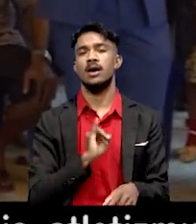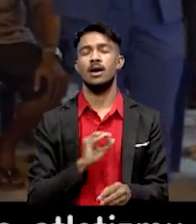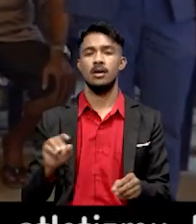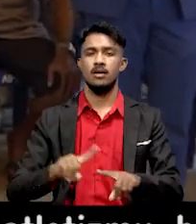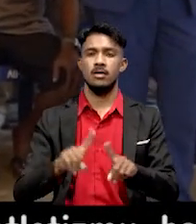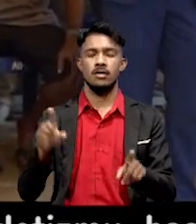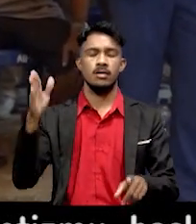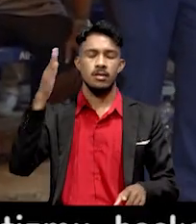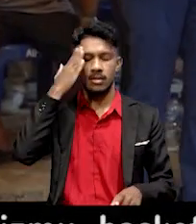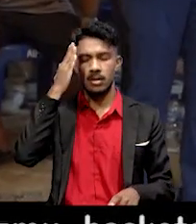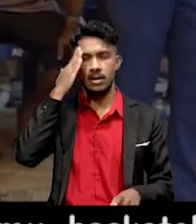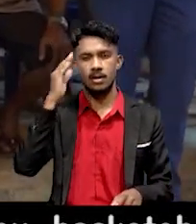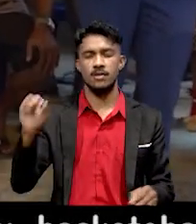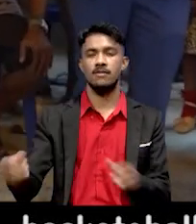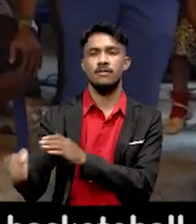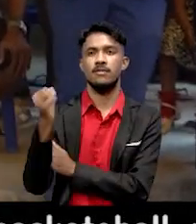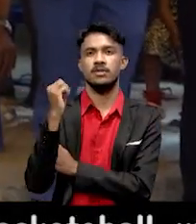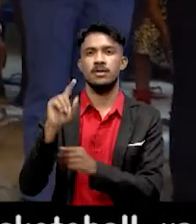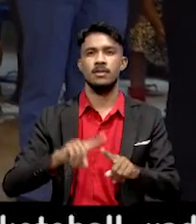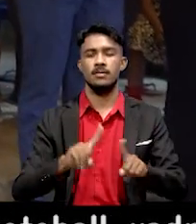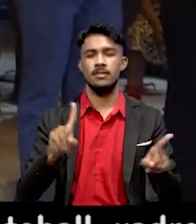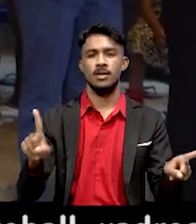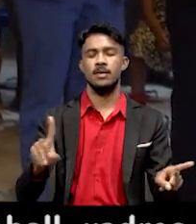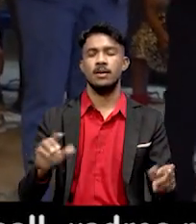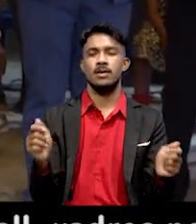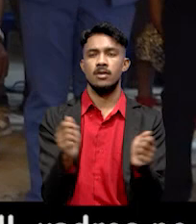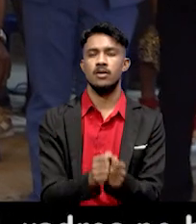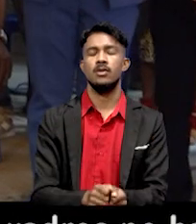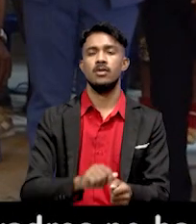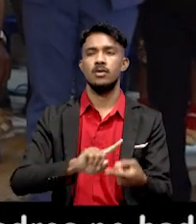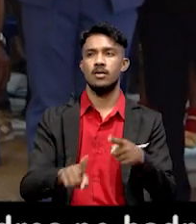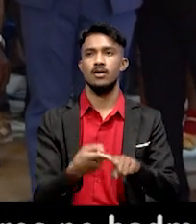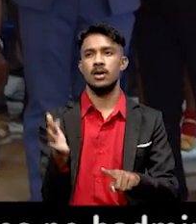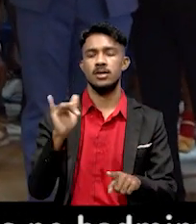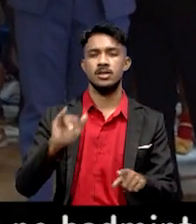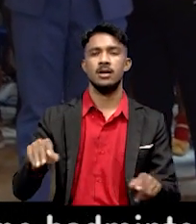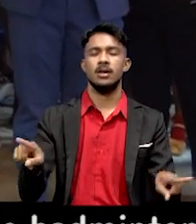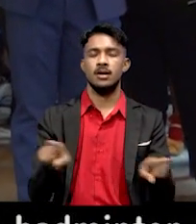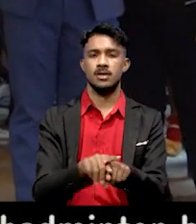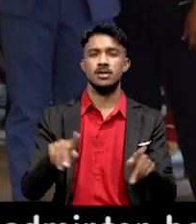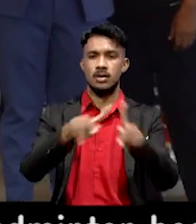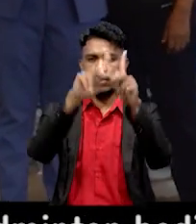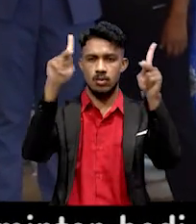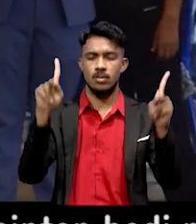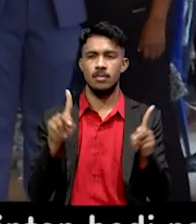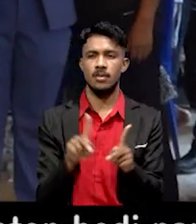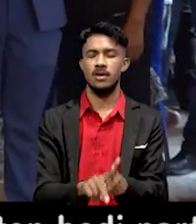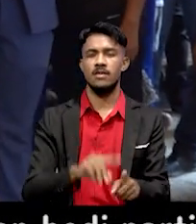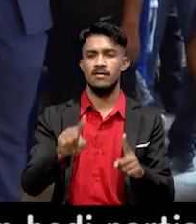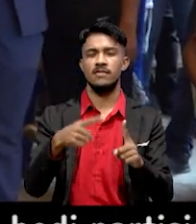Lihikwit. Mai be. Ho malu sira nesa montana dia. Bira hawa de